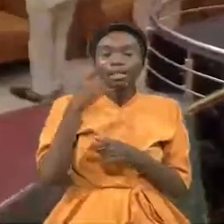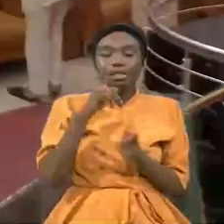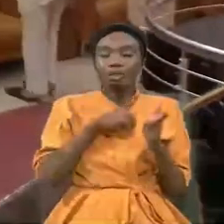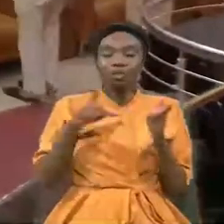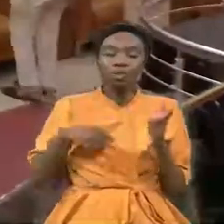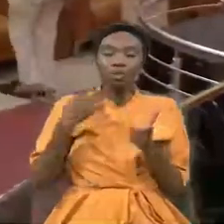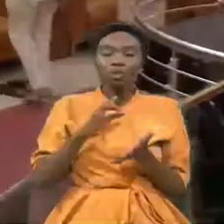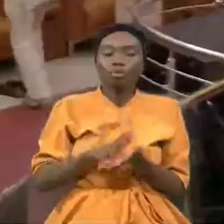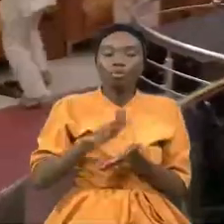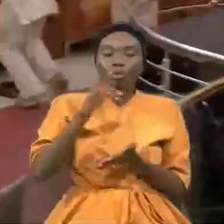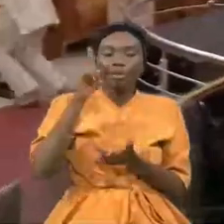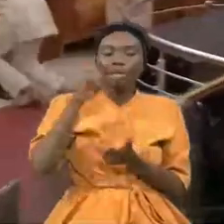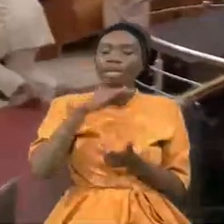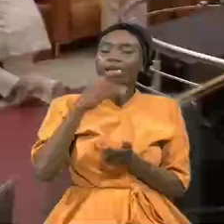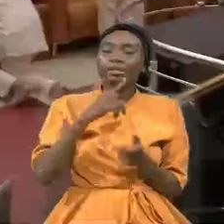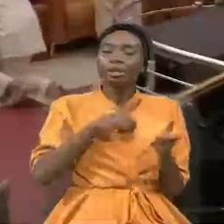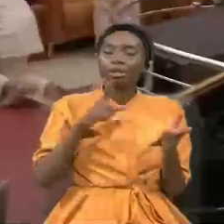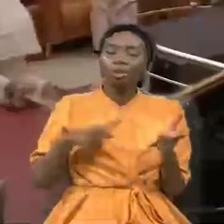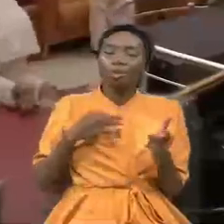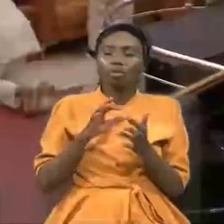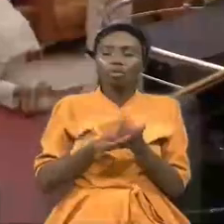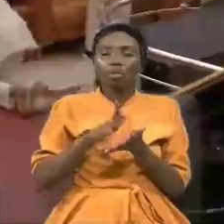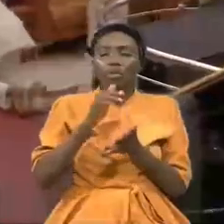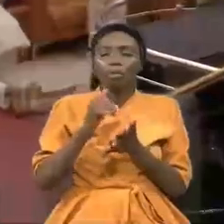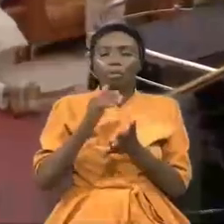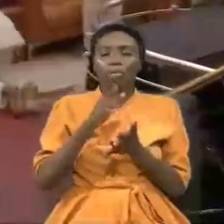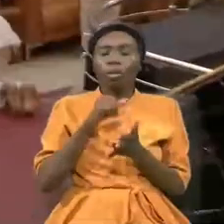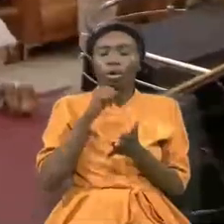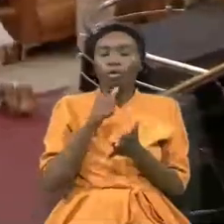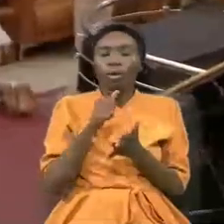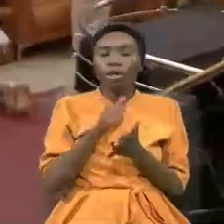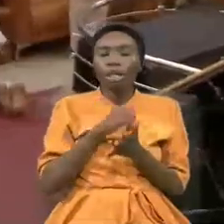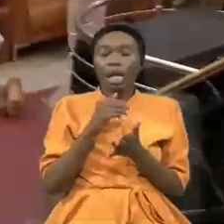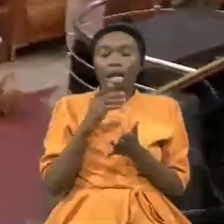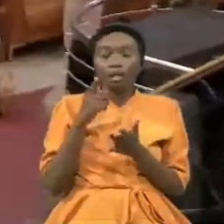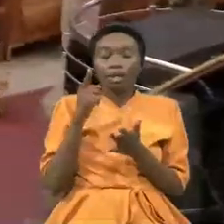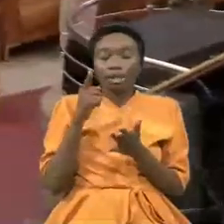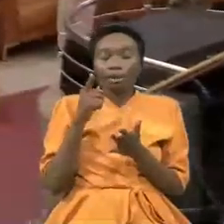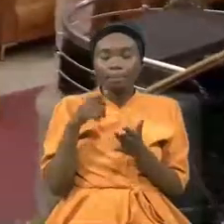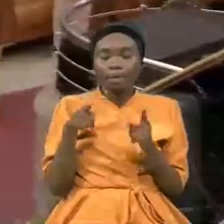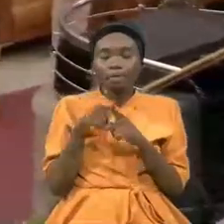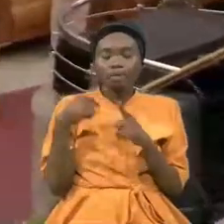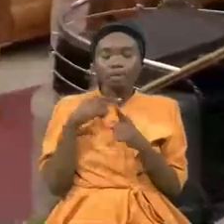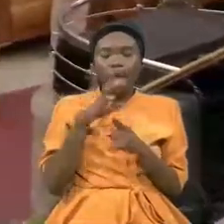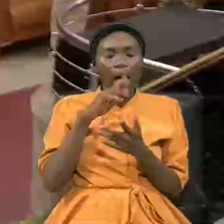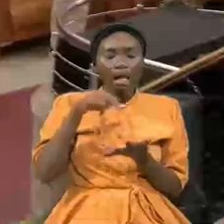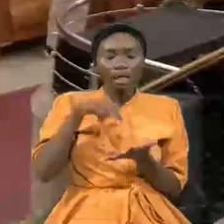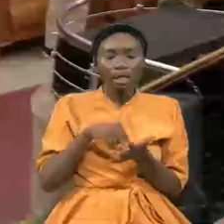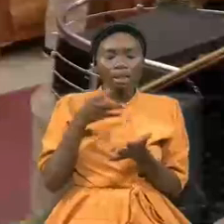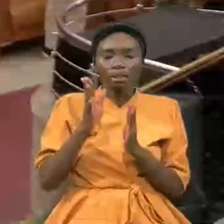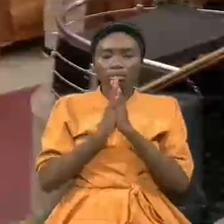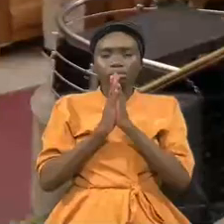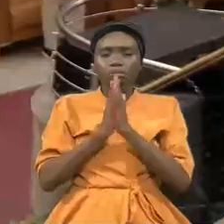Seigneur de gloire. Il est le Seigneur de gloire. Pourquoi ne pas le reconnaître? Comme vous tenez là-bas, comme vous priez